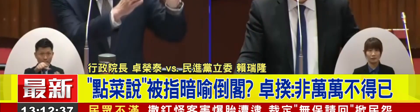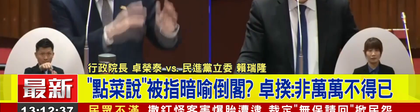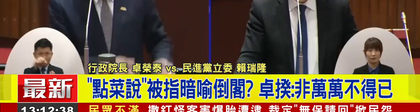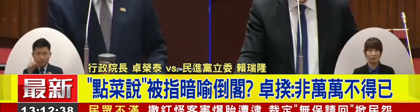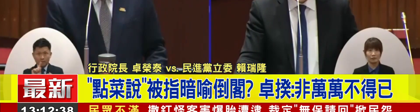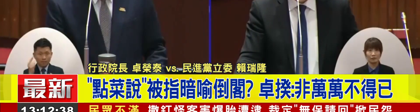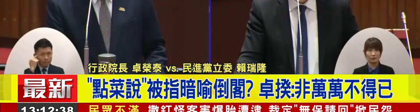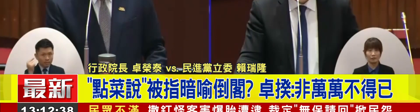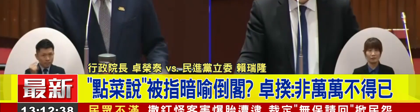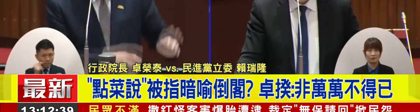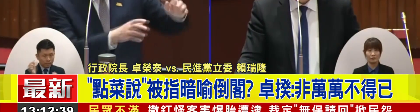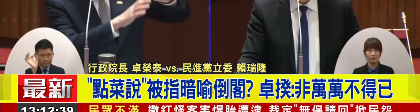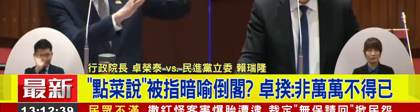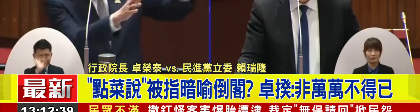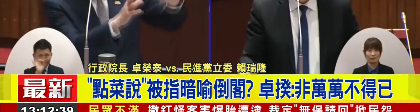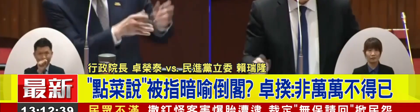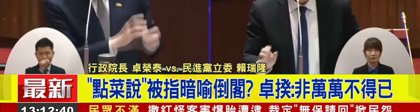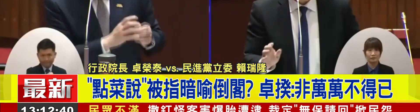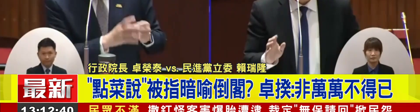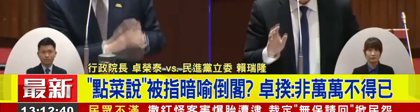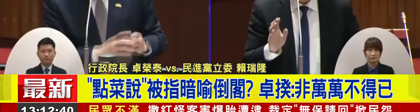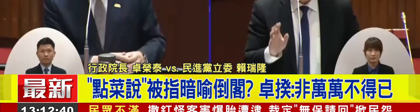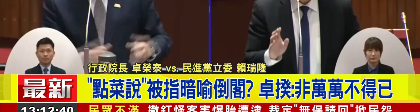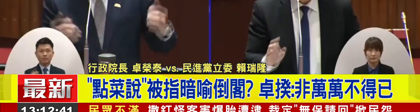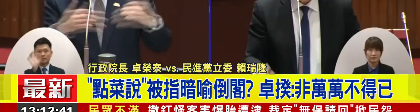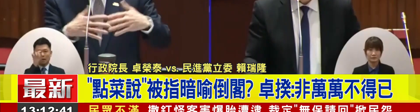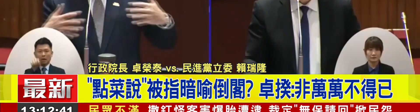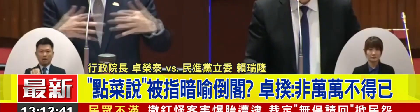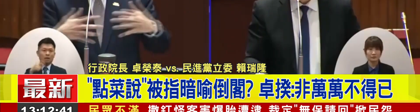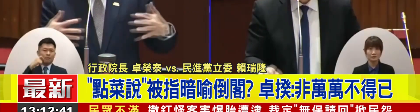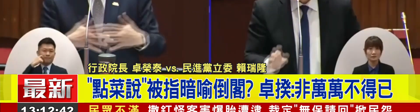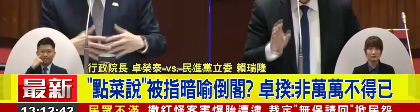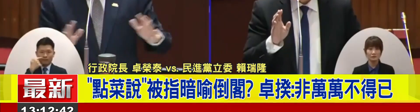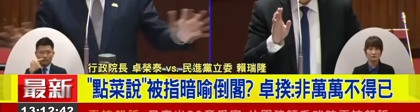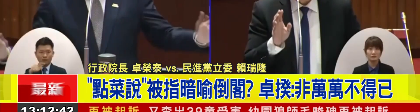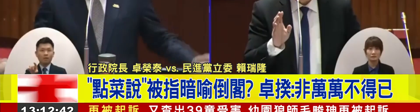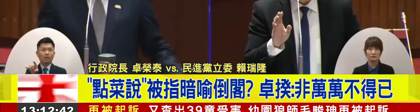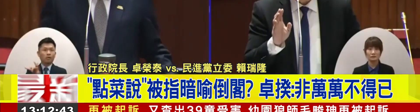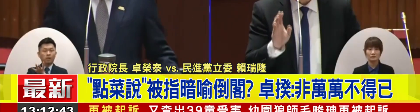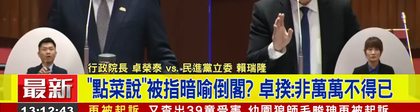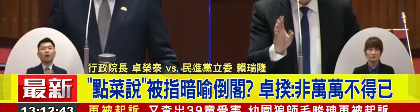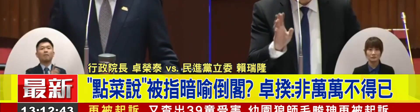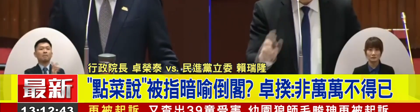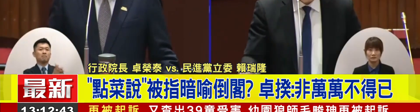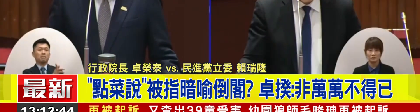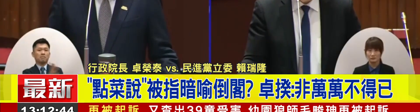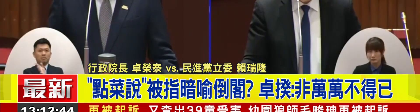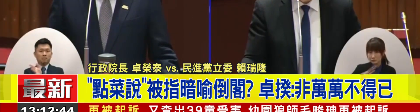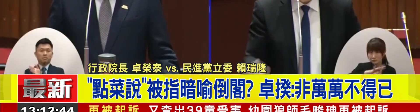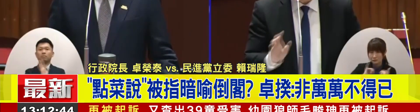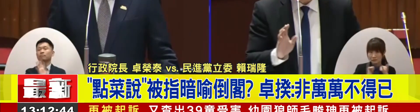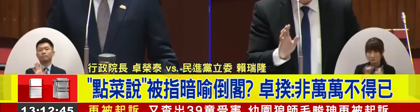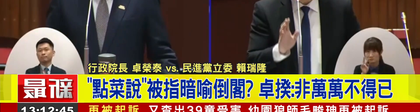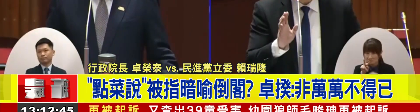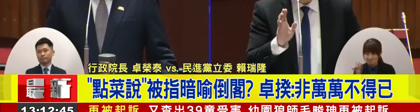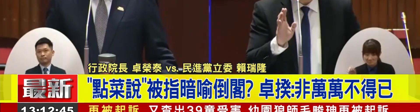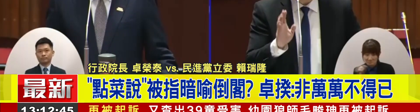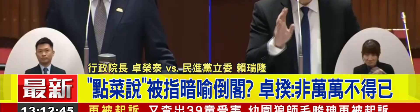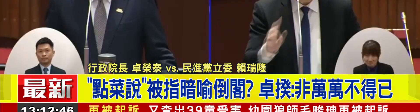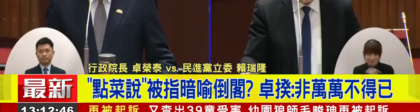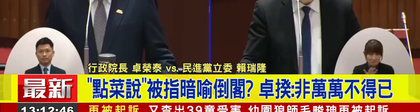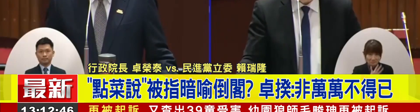是要找那种方法，而不是找其中最不可能的方法互相来指责，那就不对了。 全台湾人民都在看了，我们也希